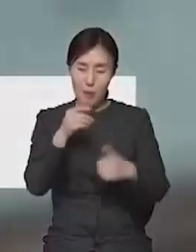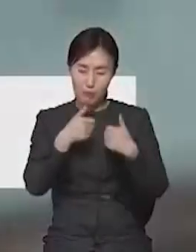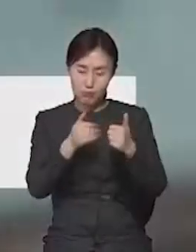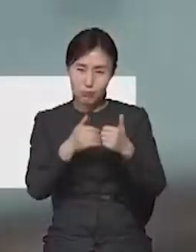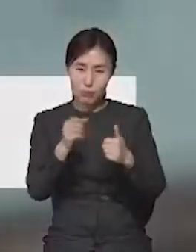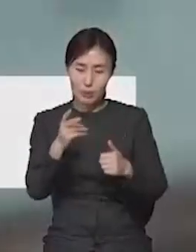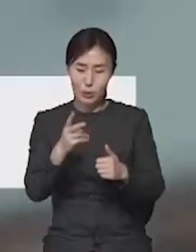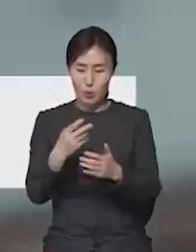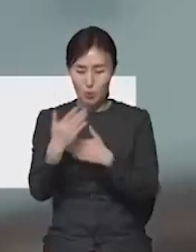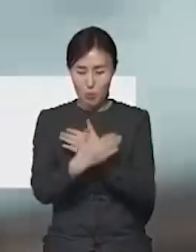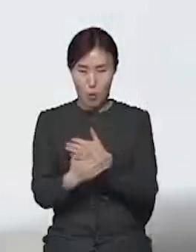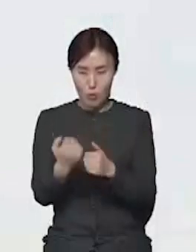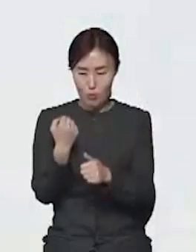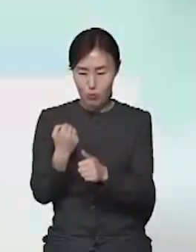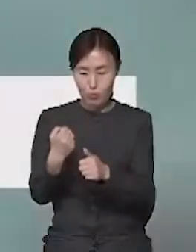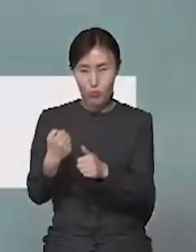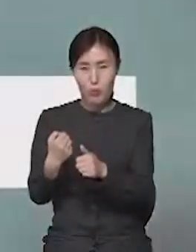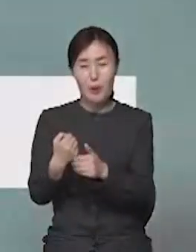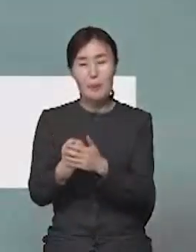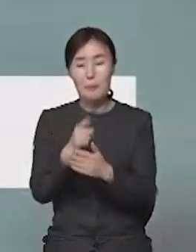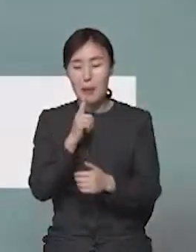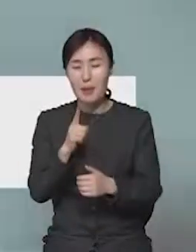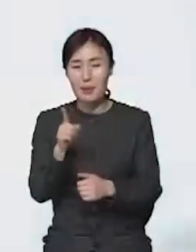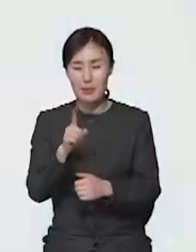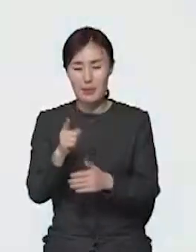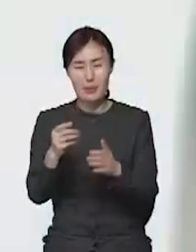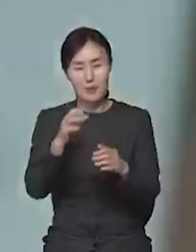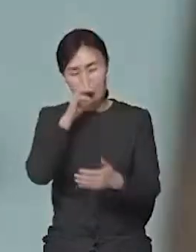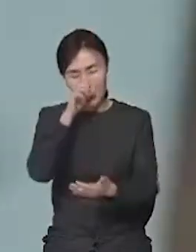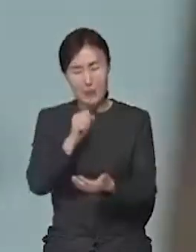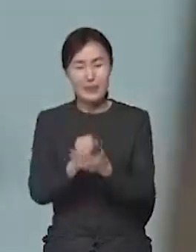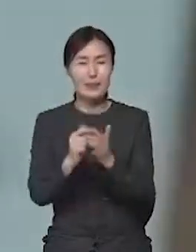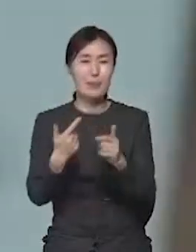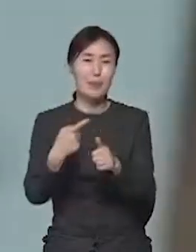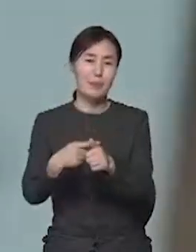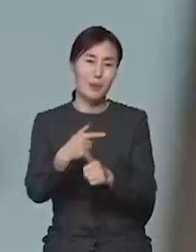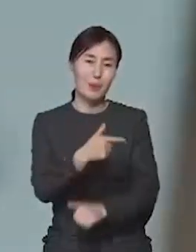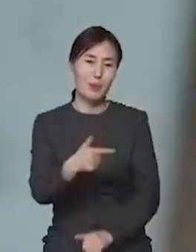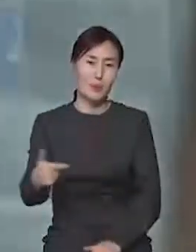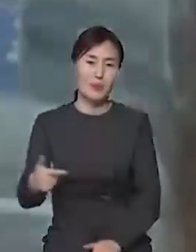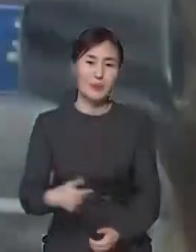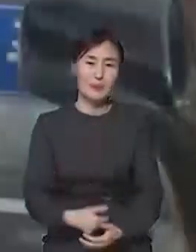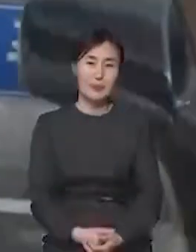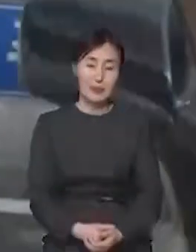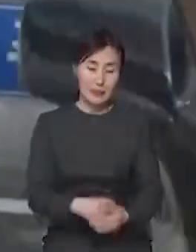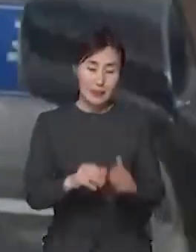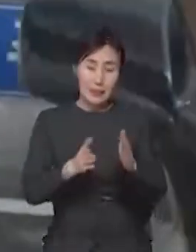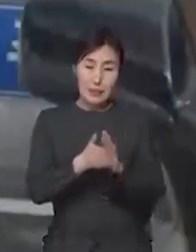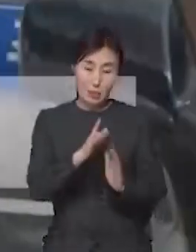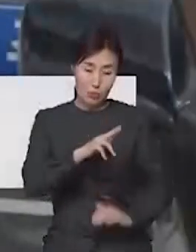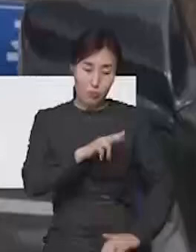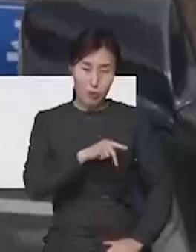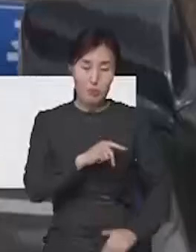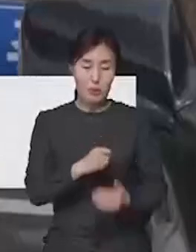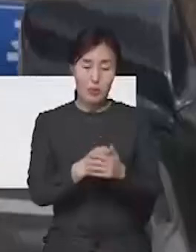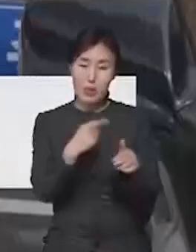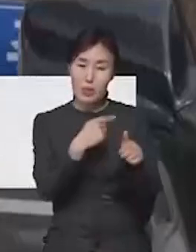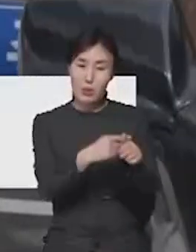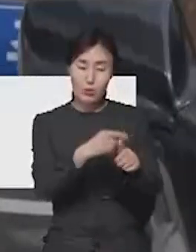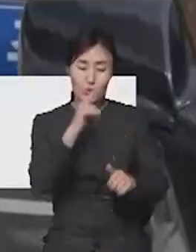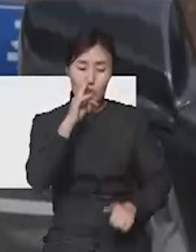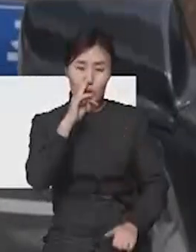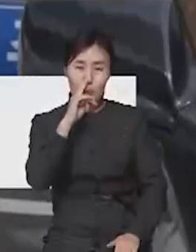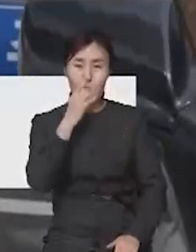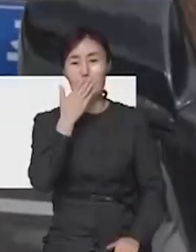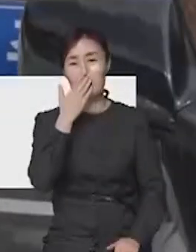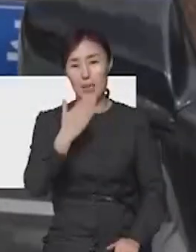물론 신체적 위협까지 퍼붓는 행위는 적절하지 않다는 비판이 큽니다 의원이니까 지적하거나 뭐